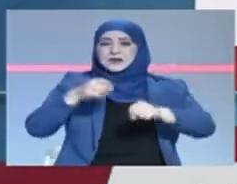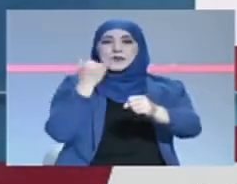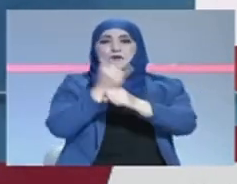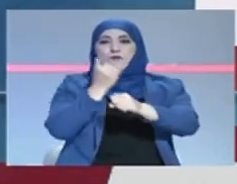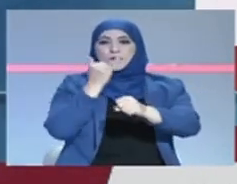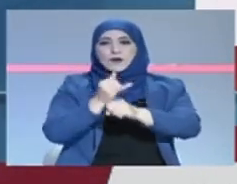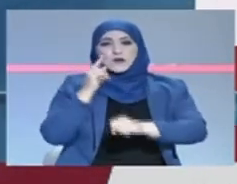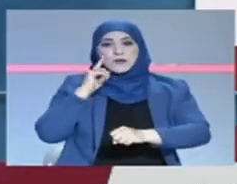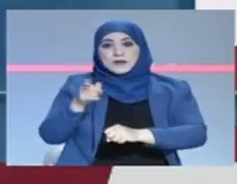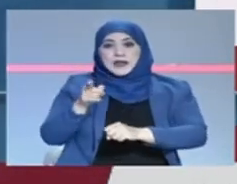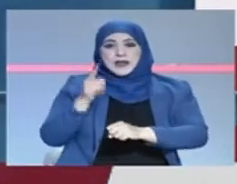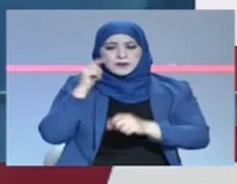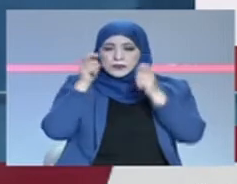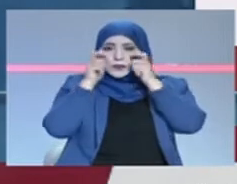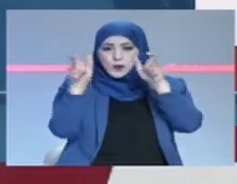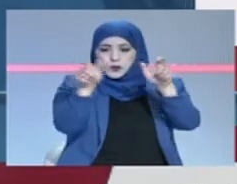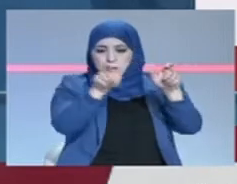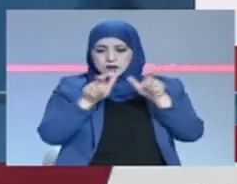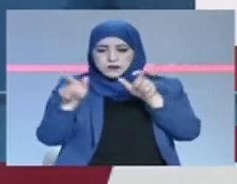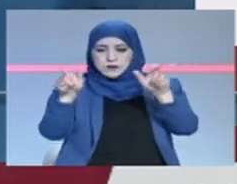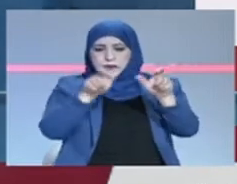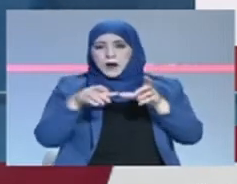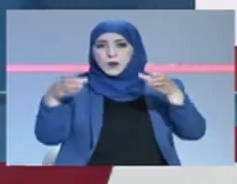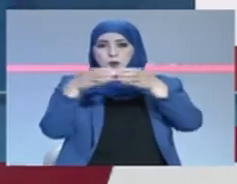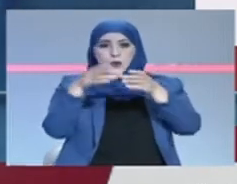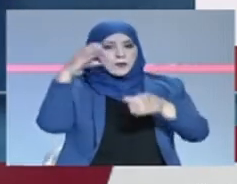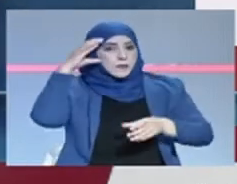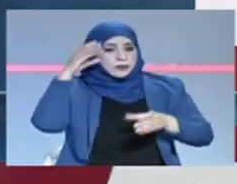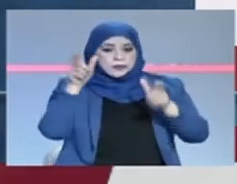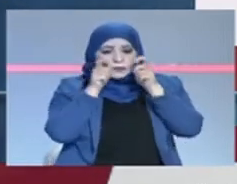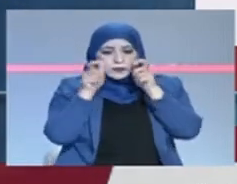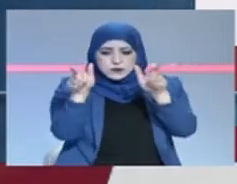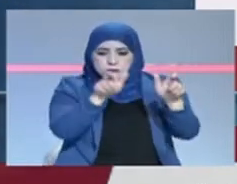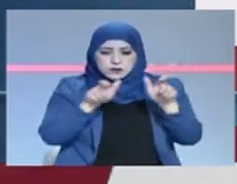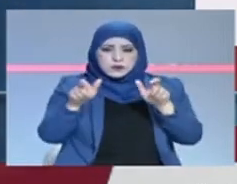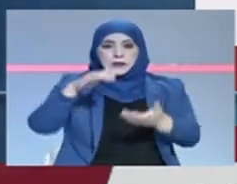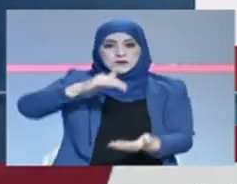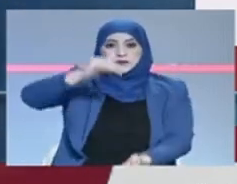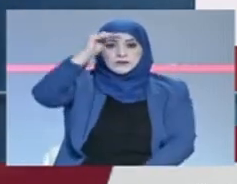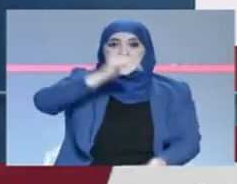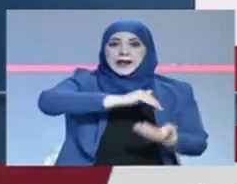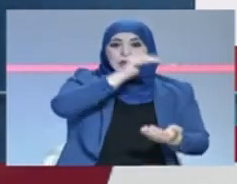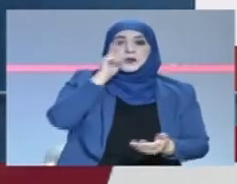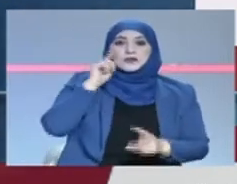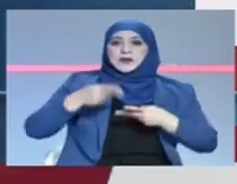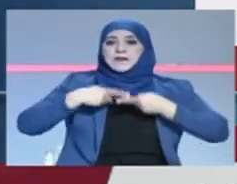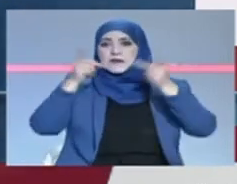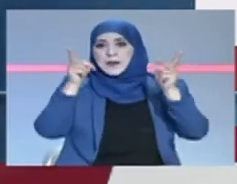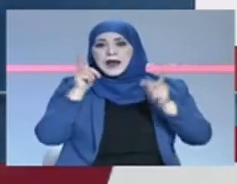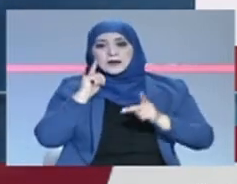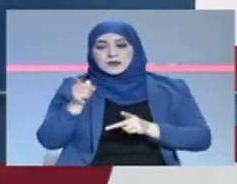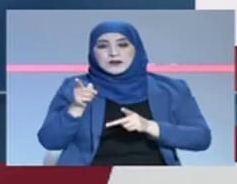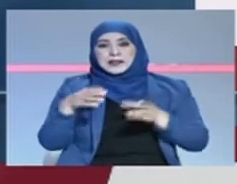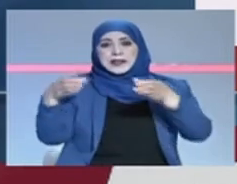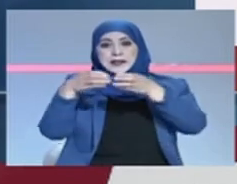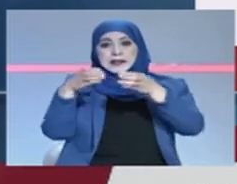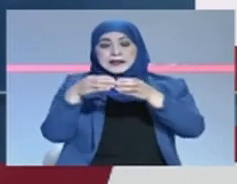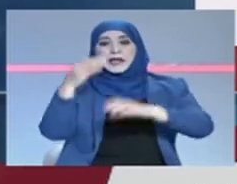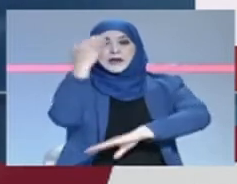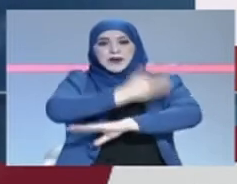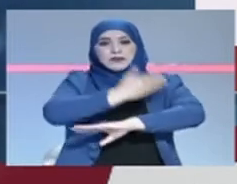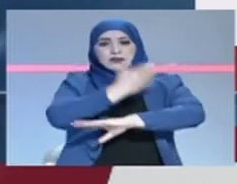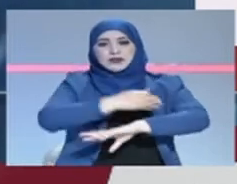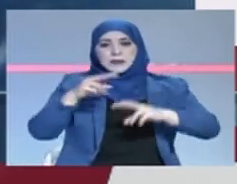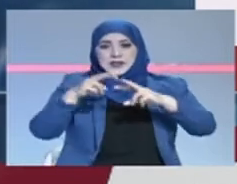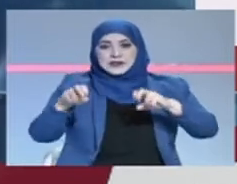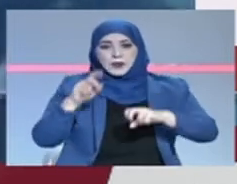إثر عملية معاينة من قبل خلية مراقبة الحاويات. وجاء في بلاغ صادر عن الإدارة العامة للديوان